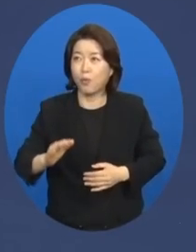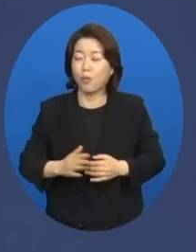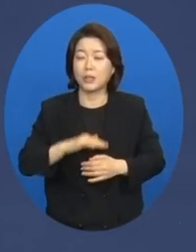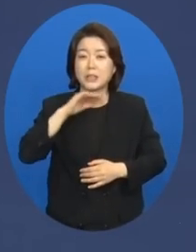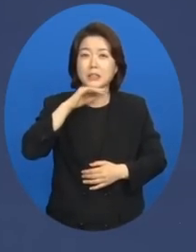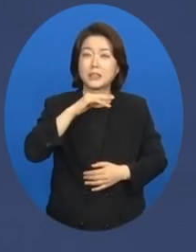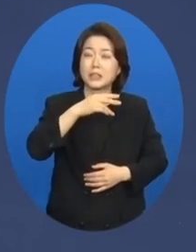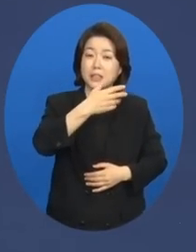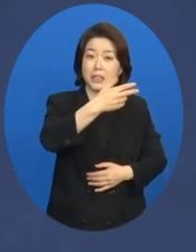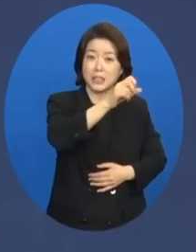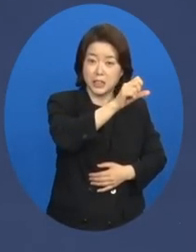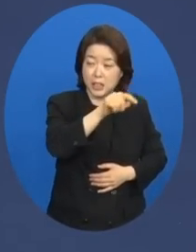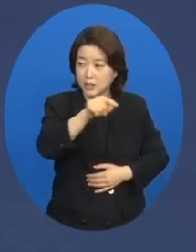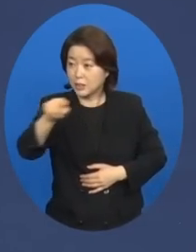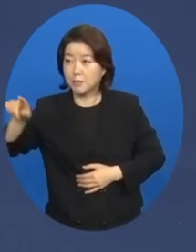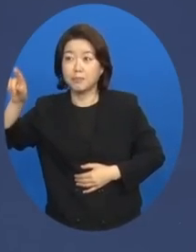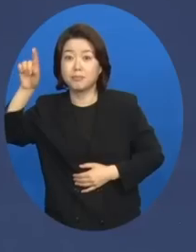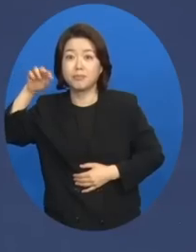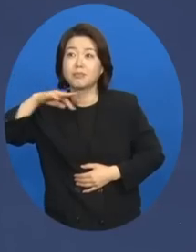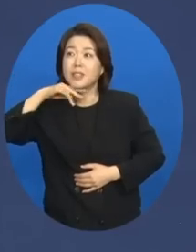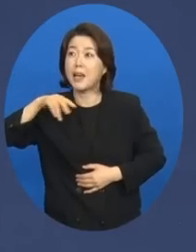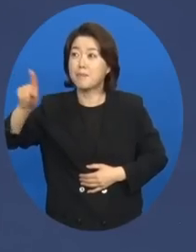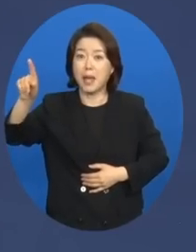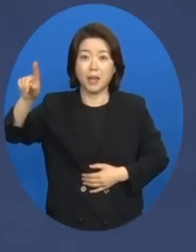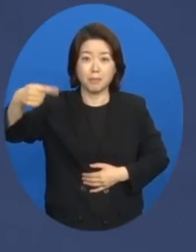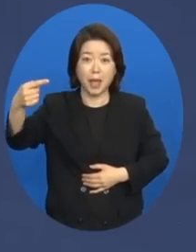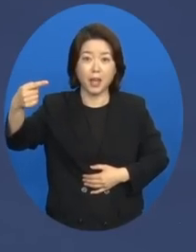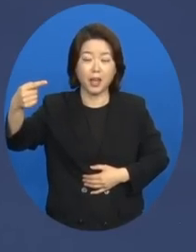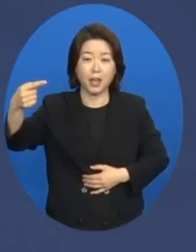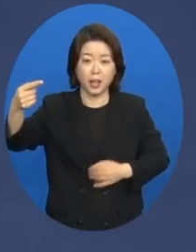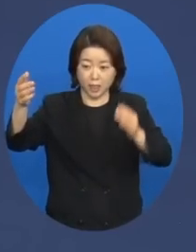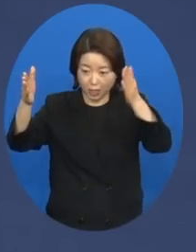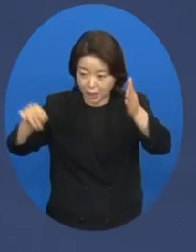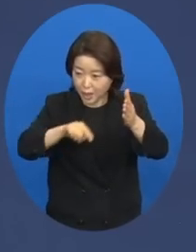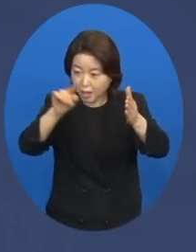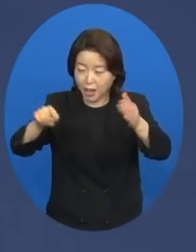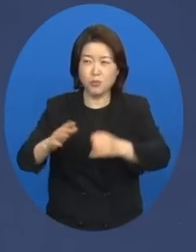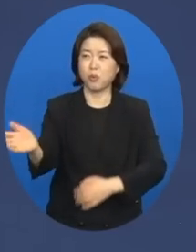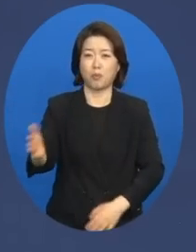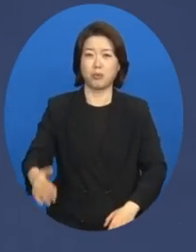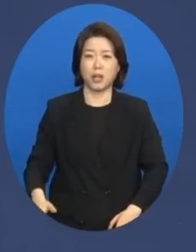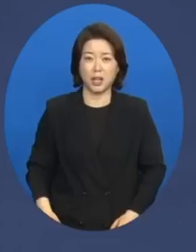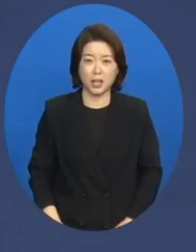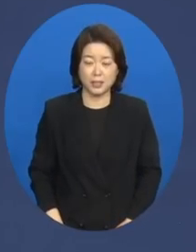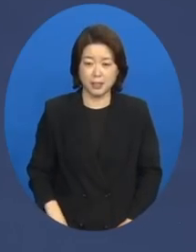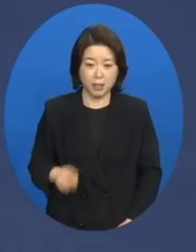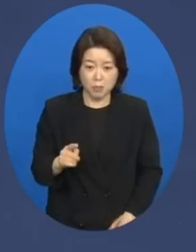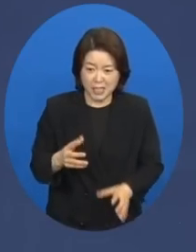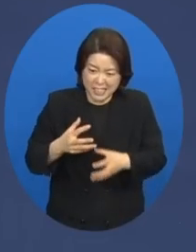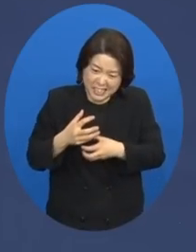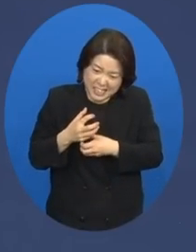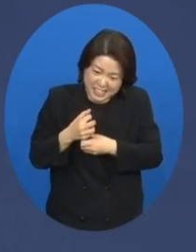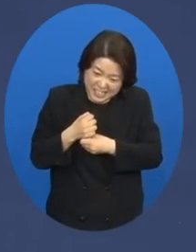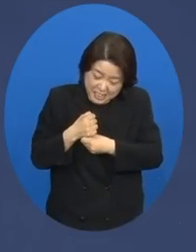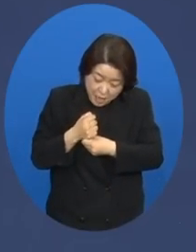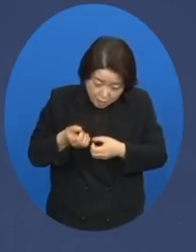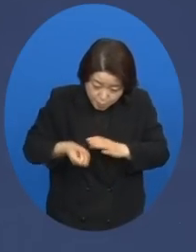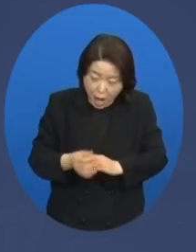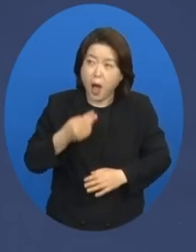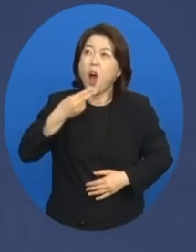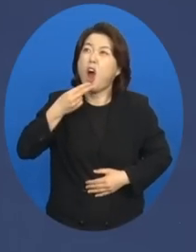75살에서 100살 되기까지 아야 그냥 뭐 더 짤래야 짤 게 없을 정도로